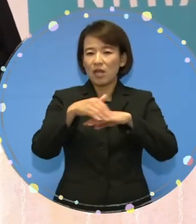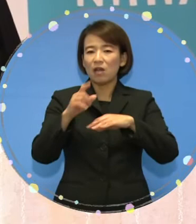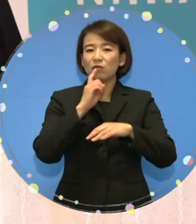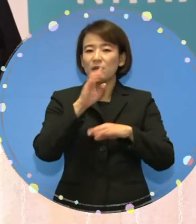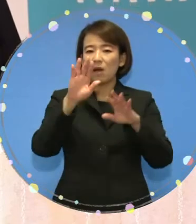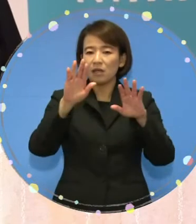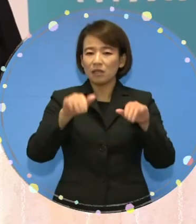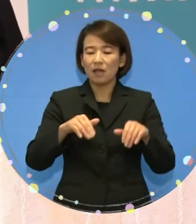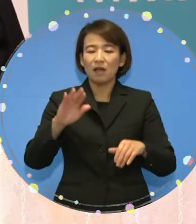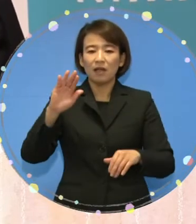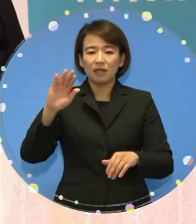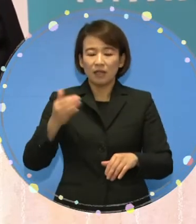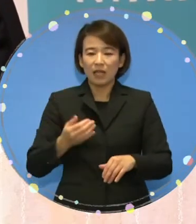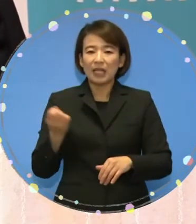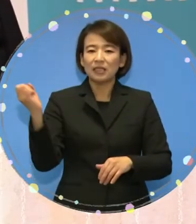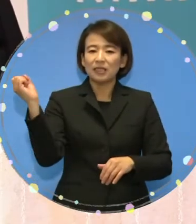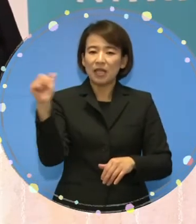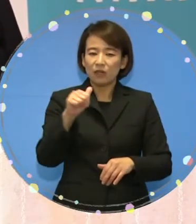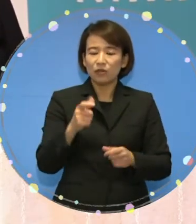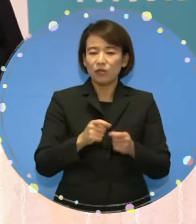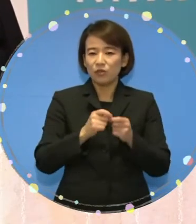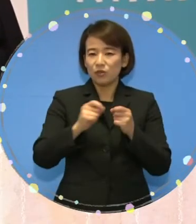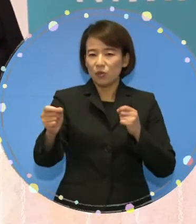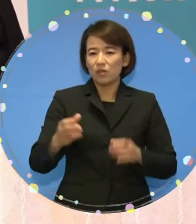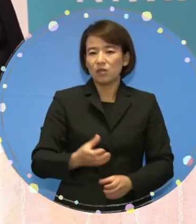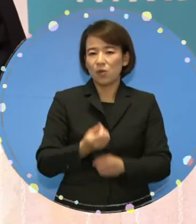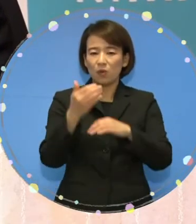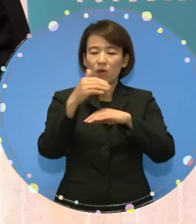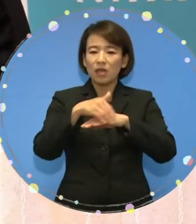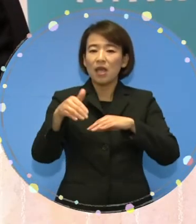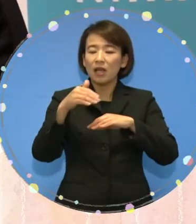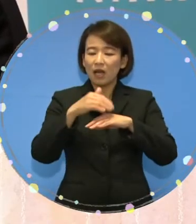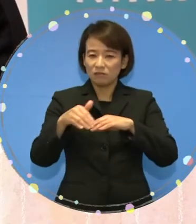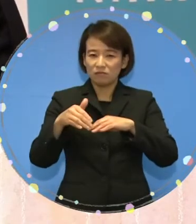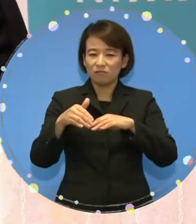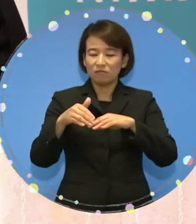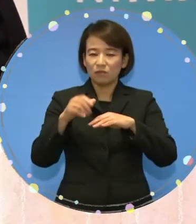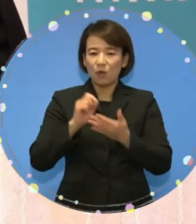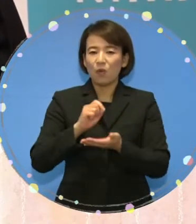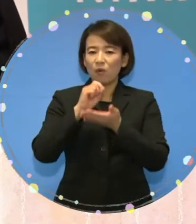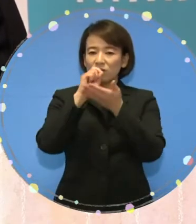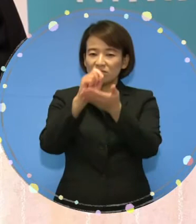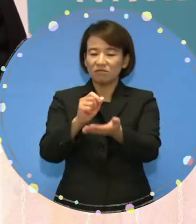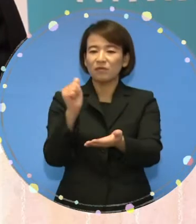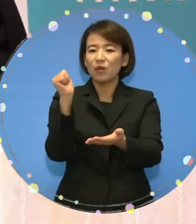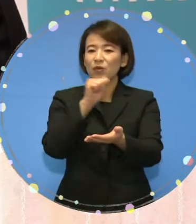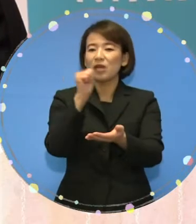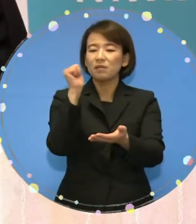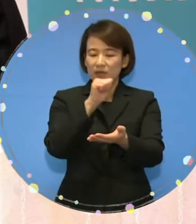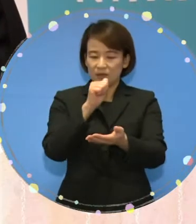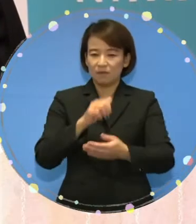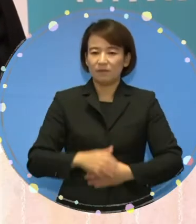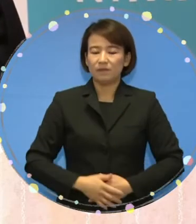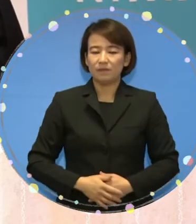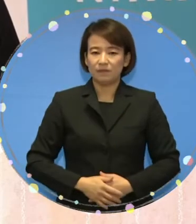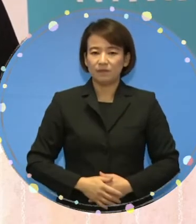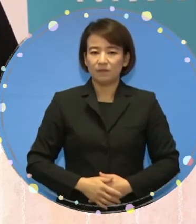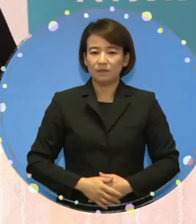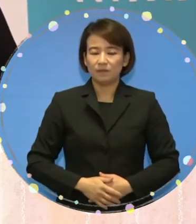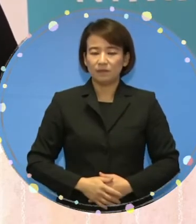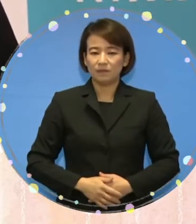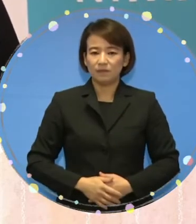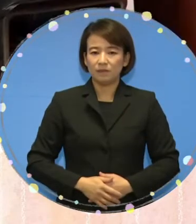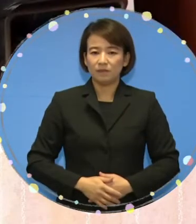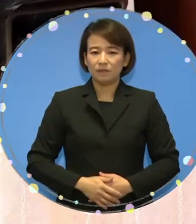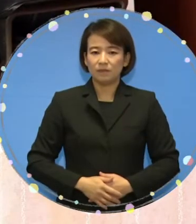話をさせて頂きましたので醍醐ディ長期総合計画の6つの分野からトピックスを紹介させていただきたいと思い